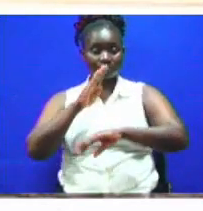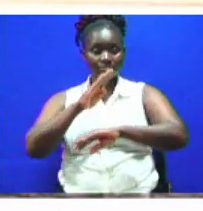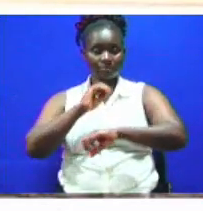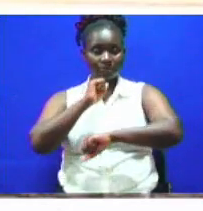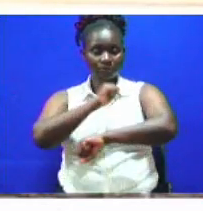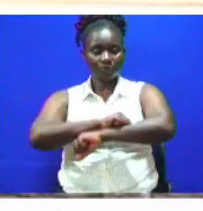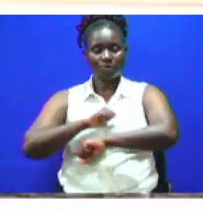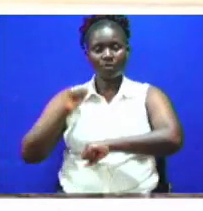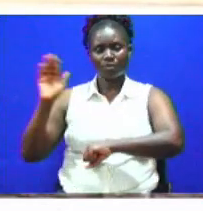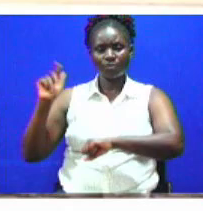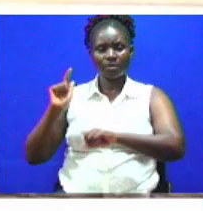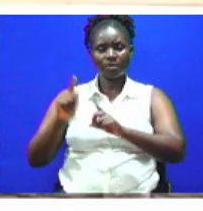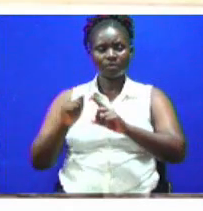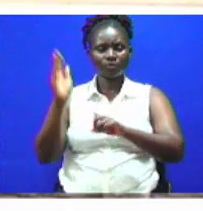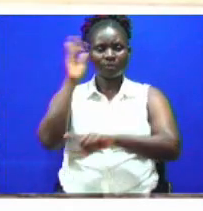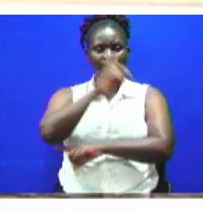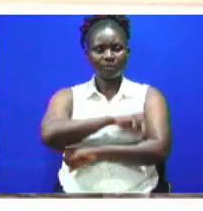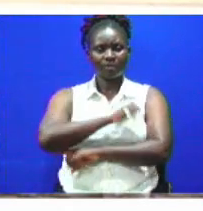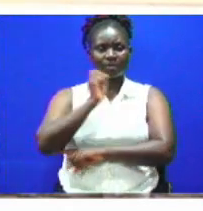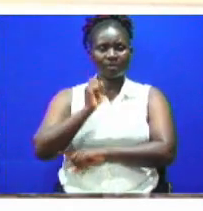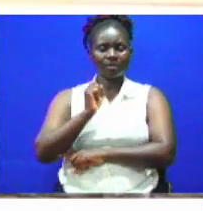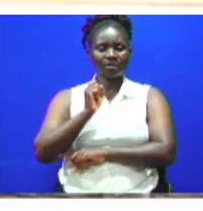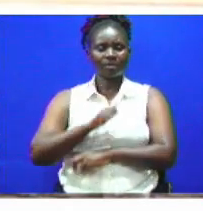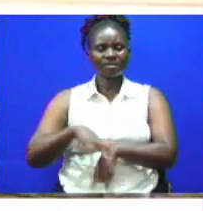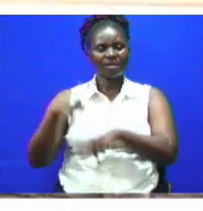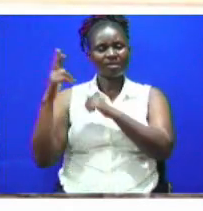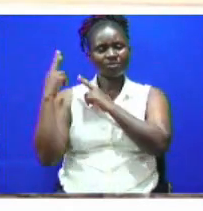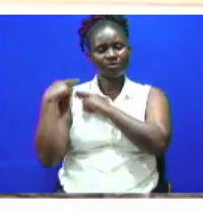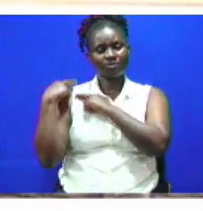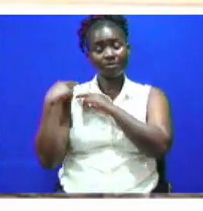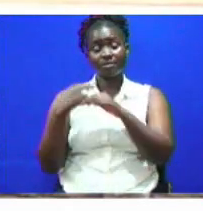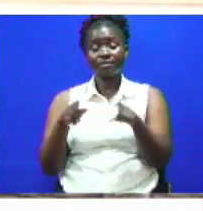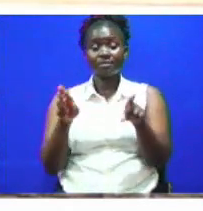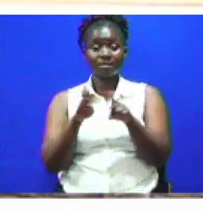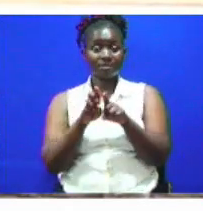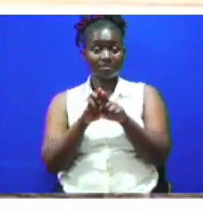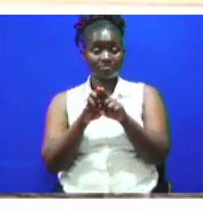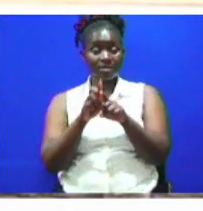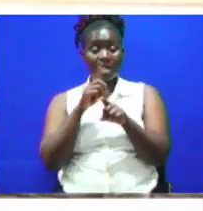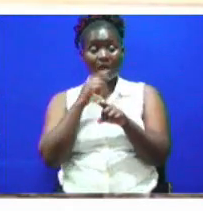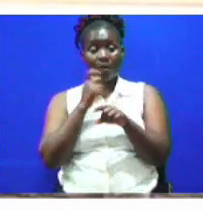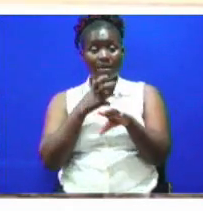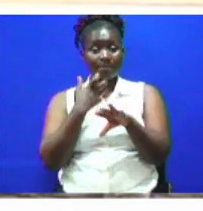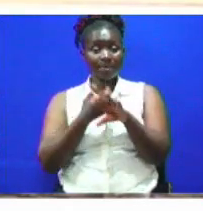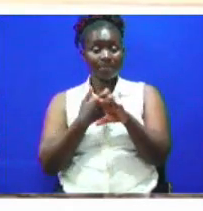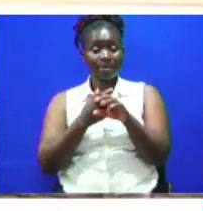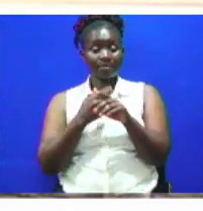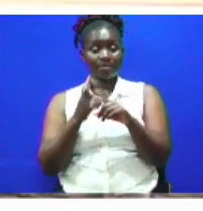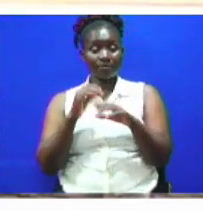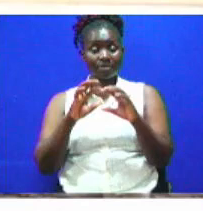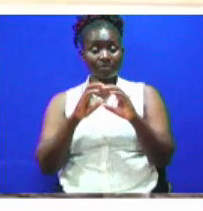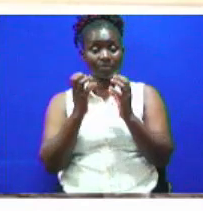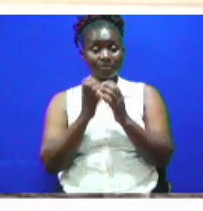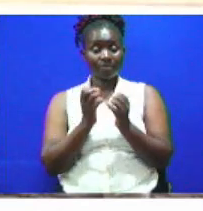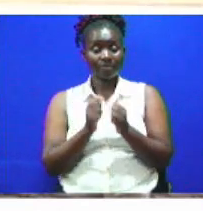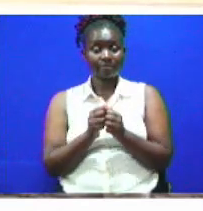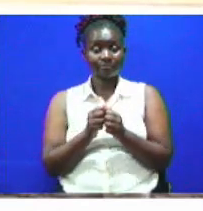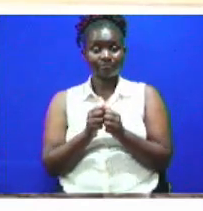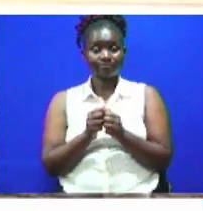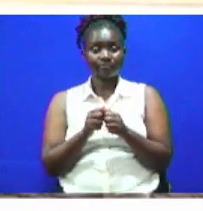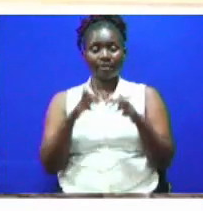baka marogoba, na hende batu wara chichukumu chire, ngaine chiricha banu bali bandu bali permanent. So mune committee ntwa